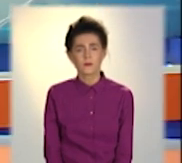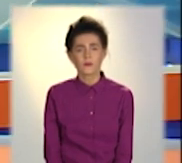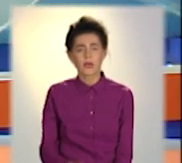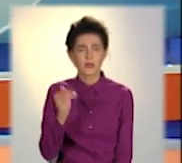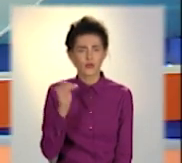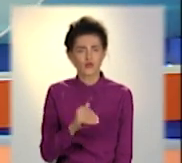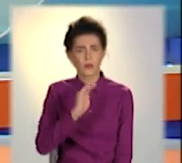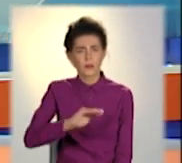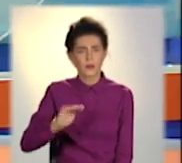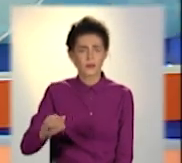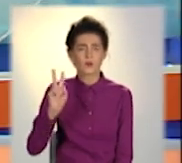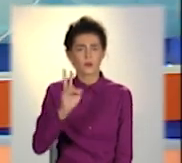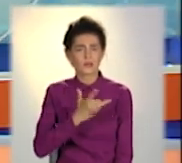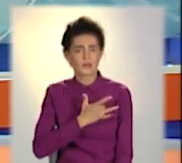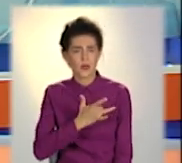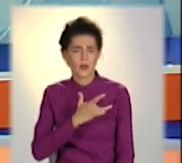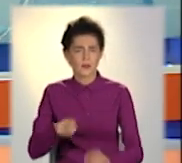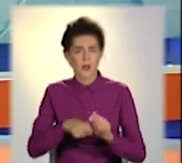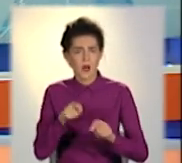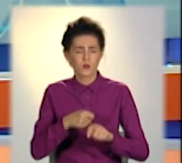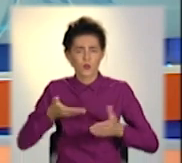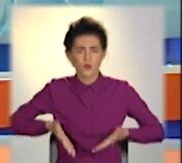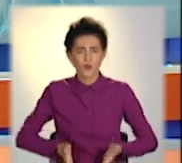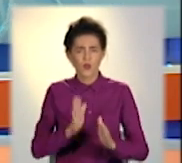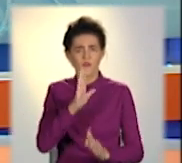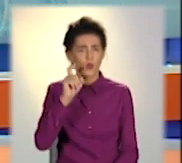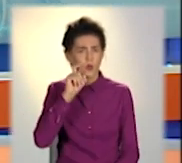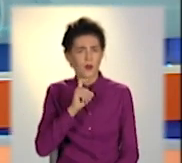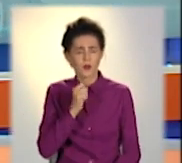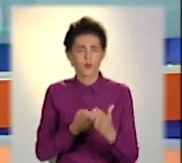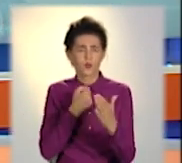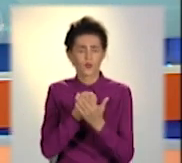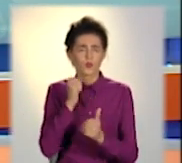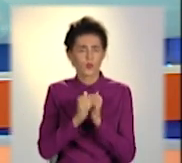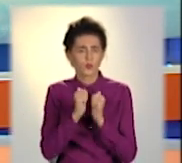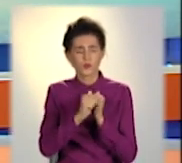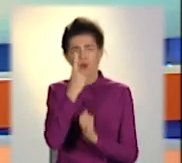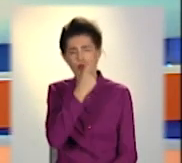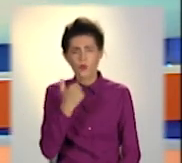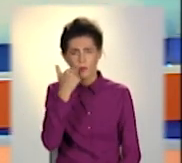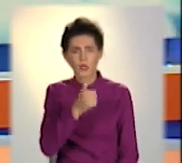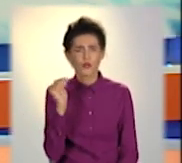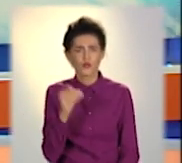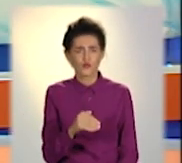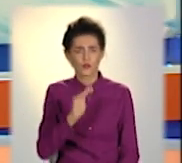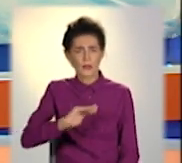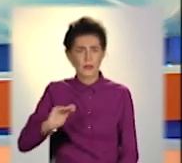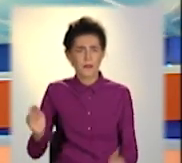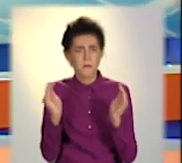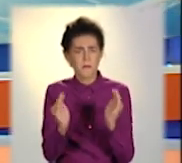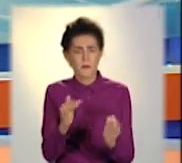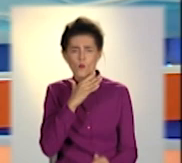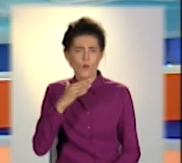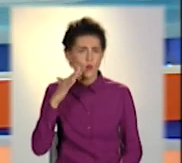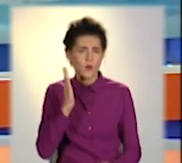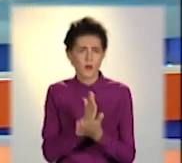Тисячі дітей з вадами серця народжуються в Україні щороку. Це означає, що серед тисячі немовлят таку патологію